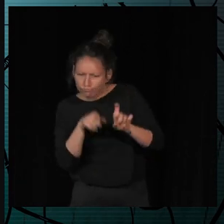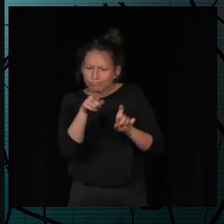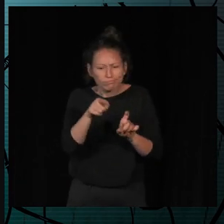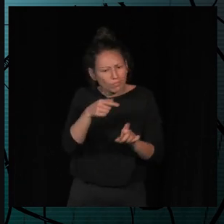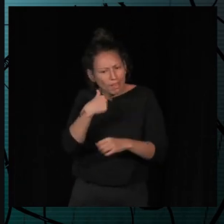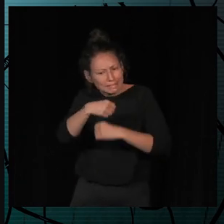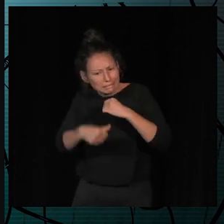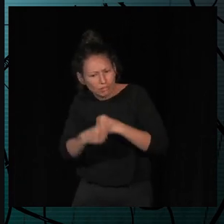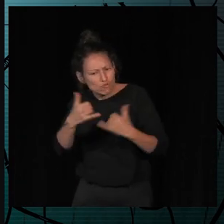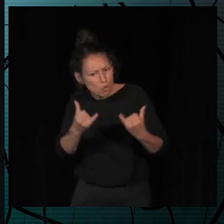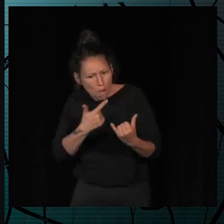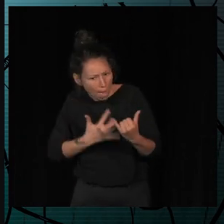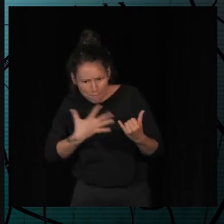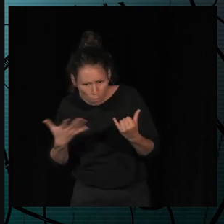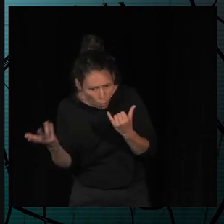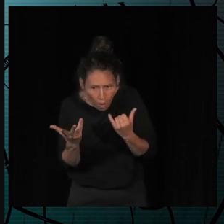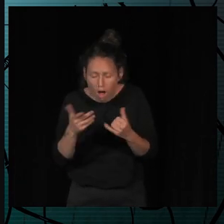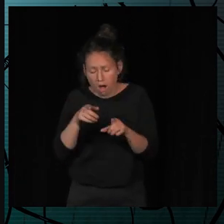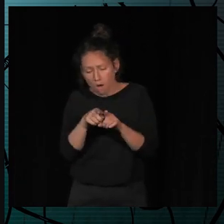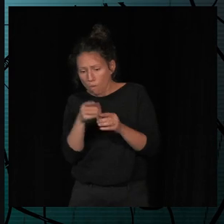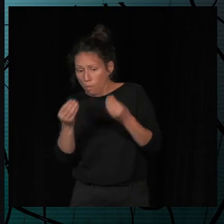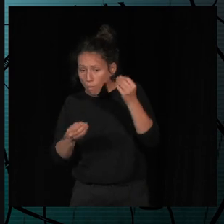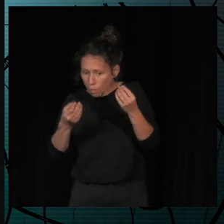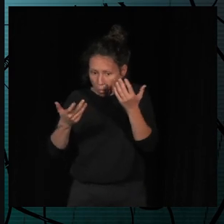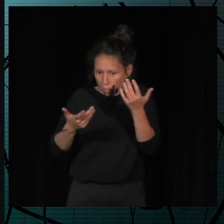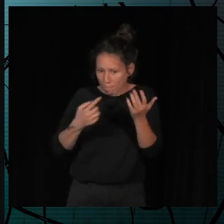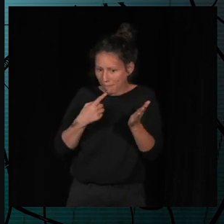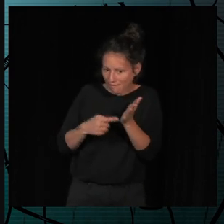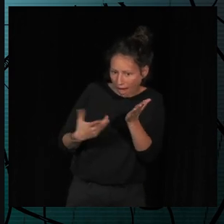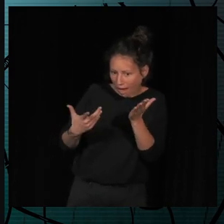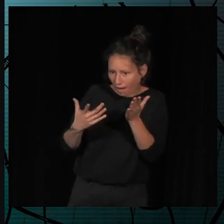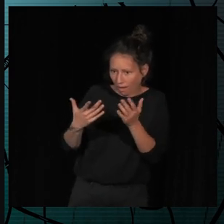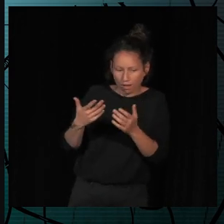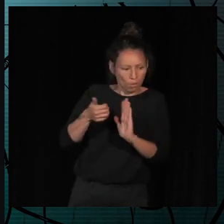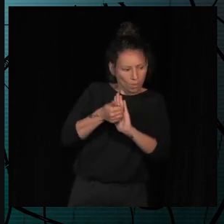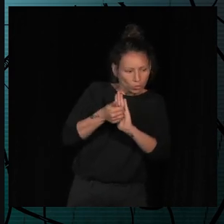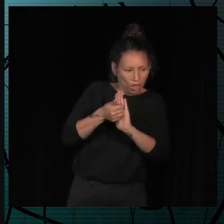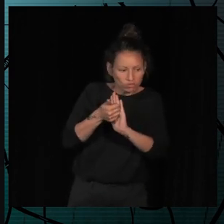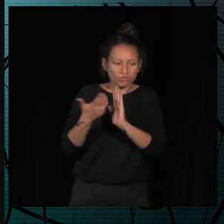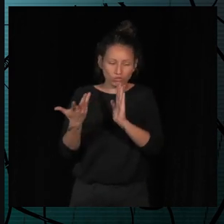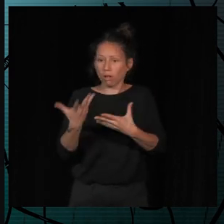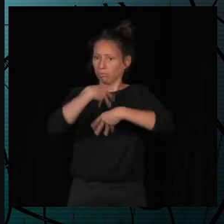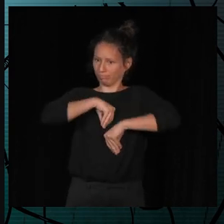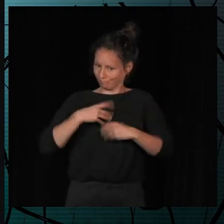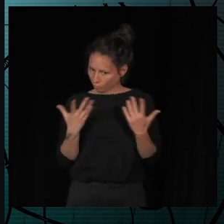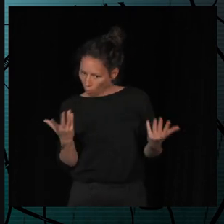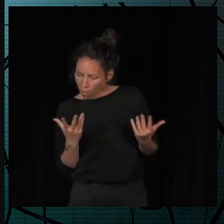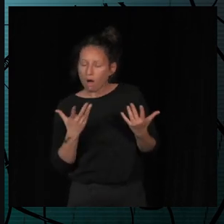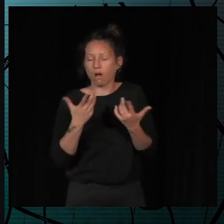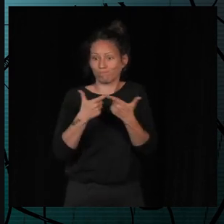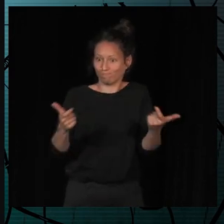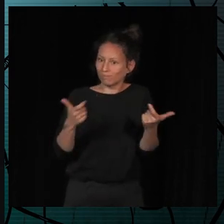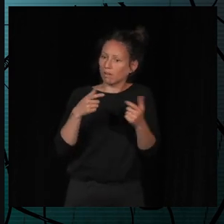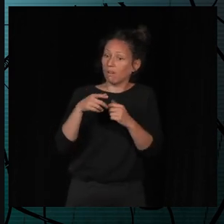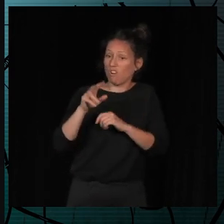quel type de jeu il aime quel type de avatar il aime incarné donc on voit bien déjà que il y a une une qualité de de de